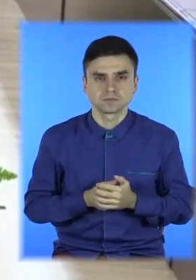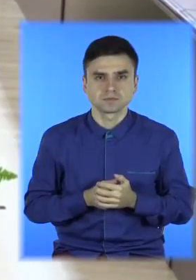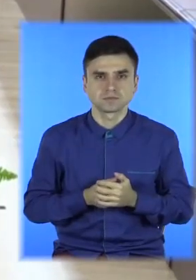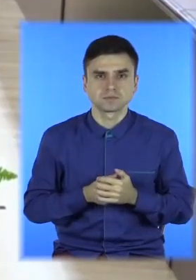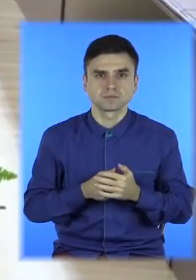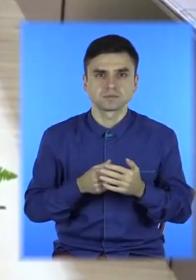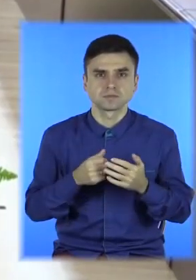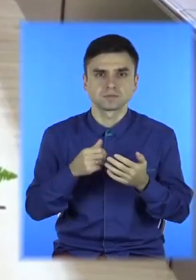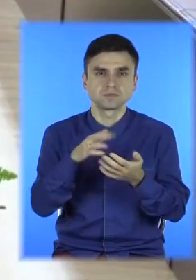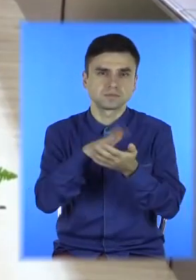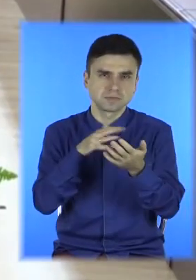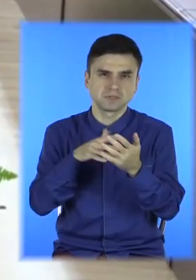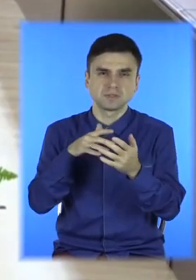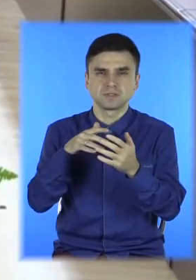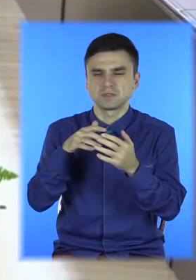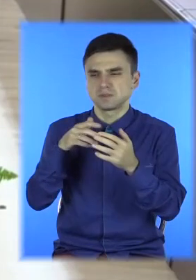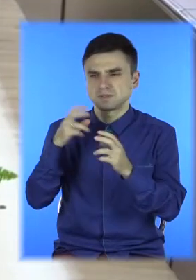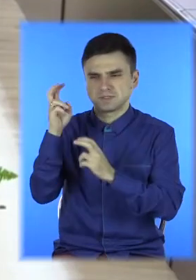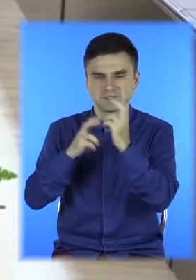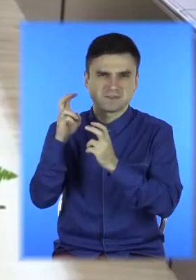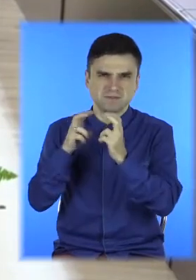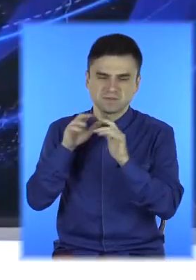включаємо їхні рекомендації у свої звіти.